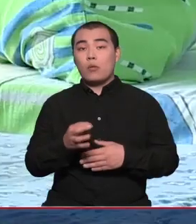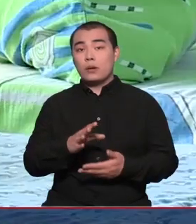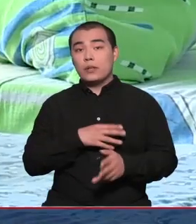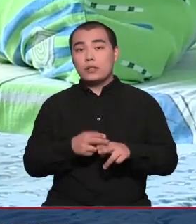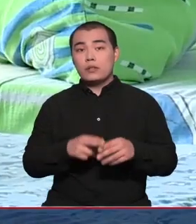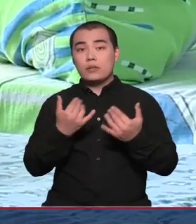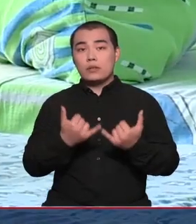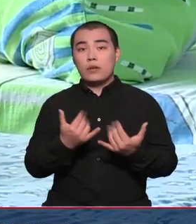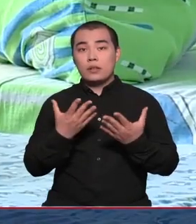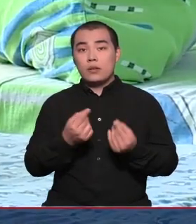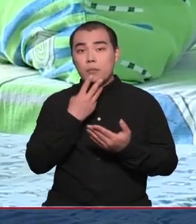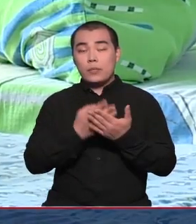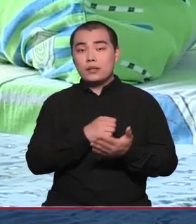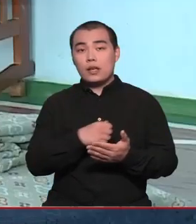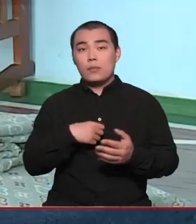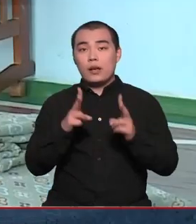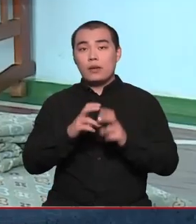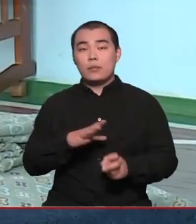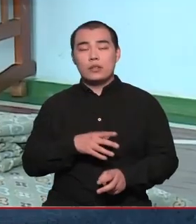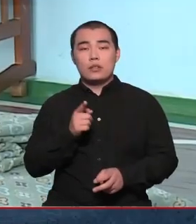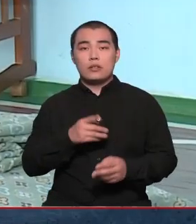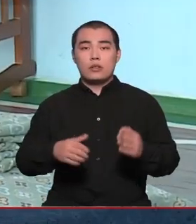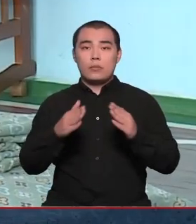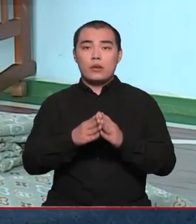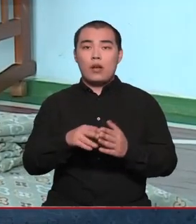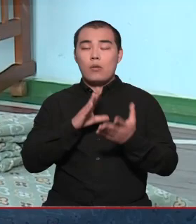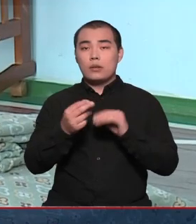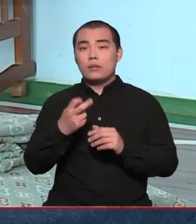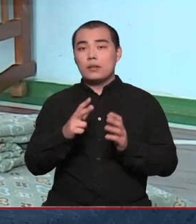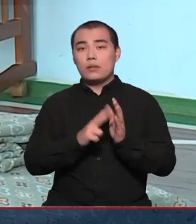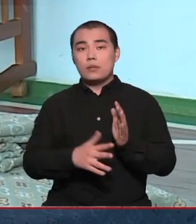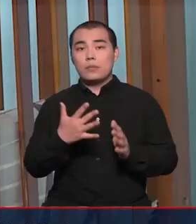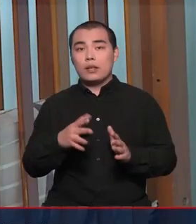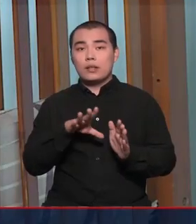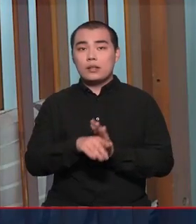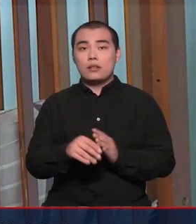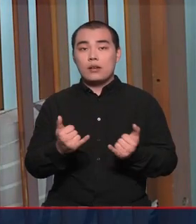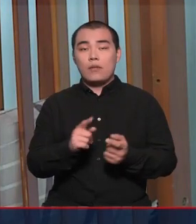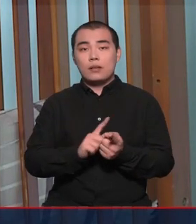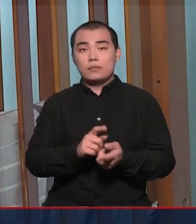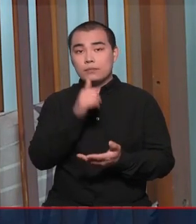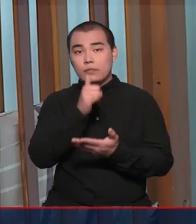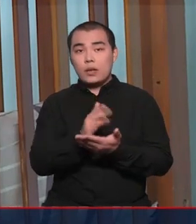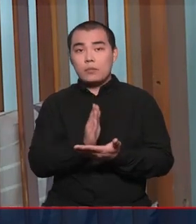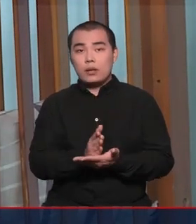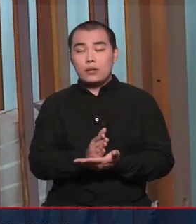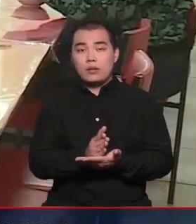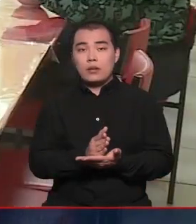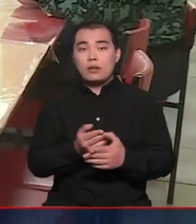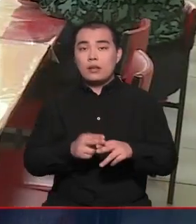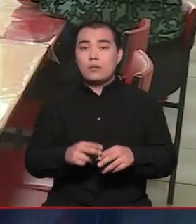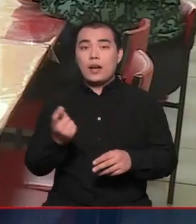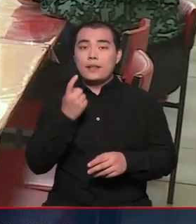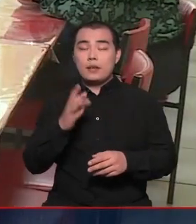сегодняшний день в регионе обследовано более 1000 домов, 285 из которых не подлежат восстановлению. Для их